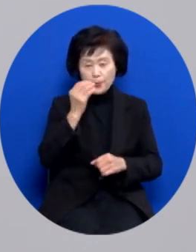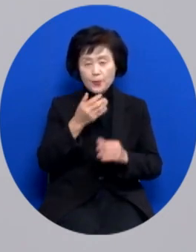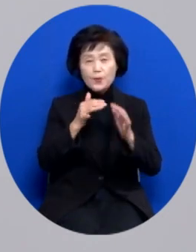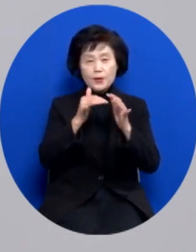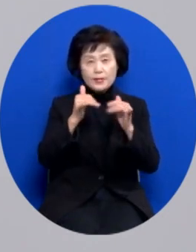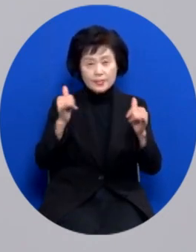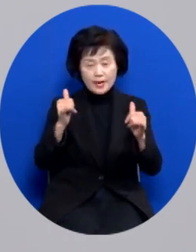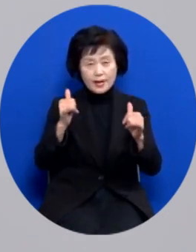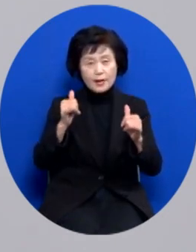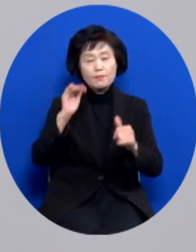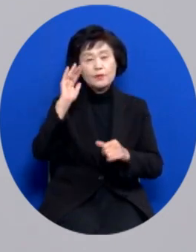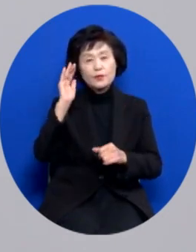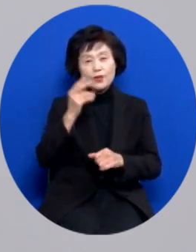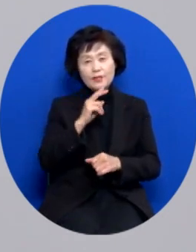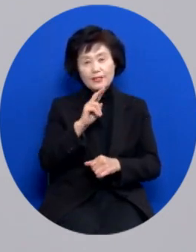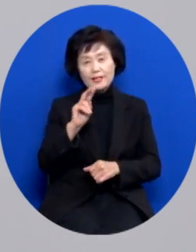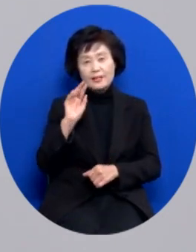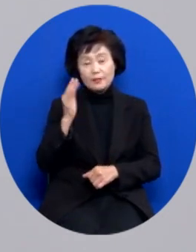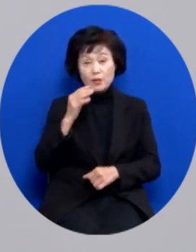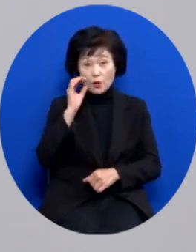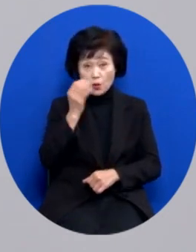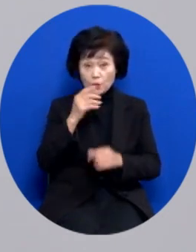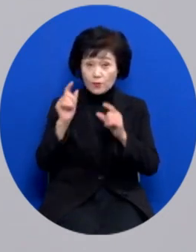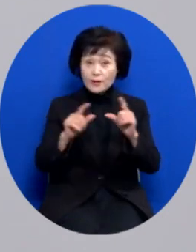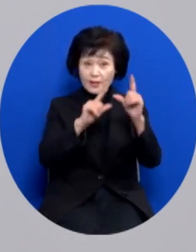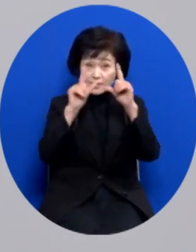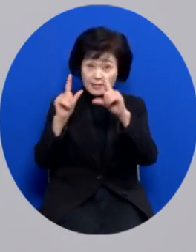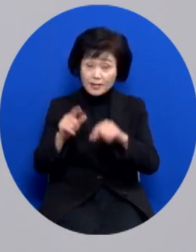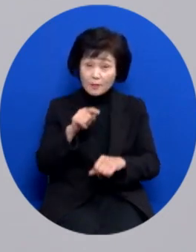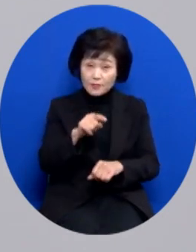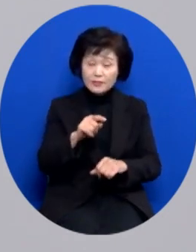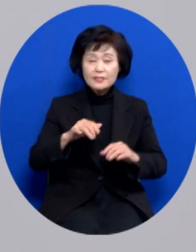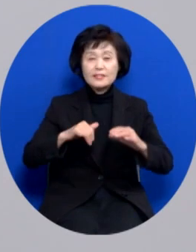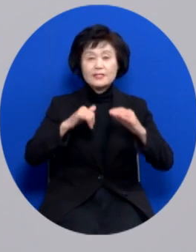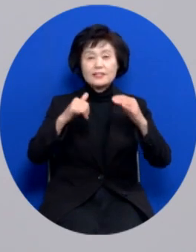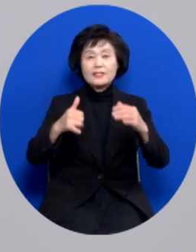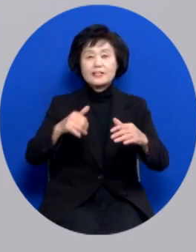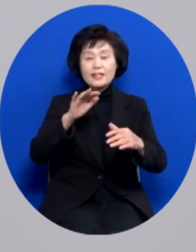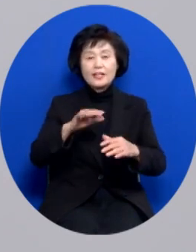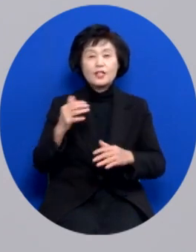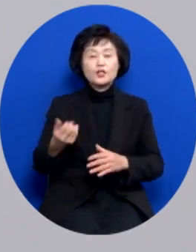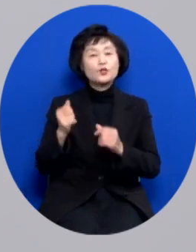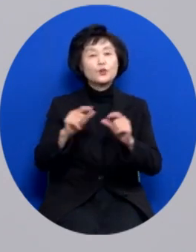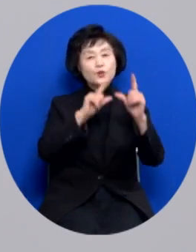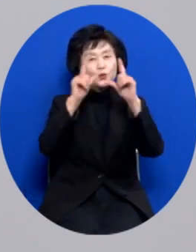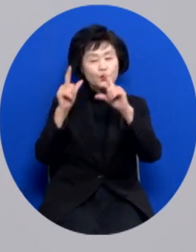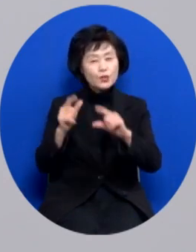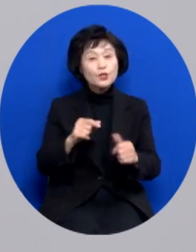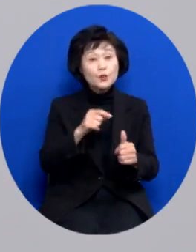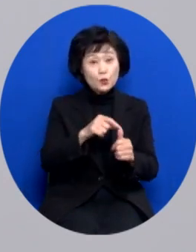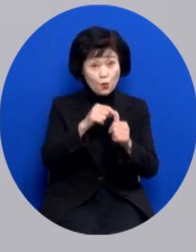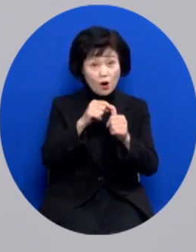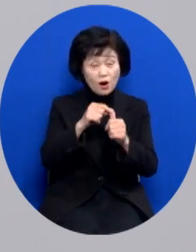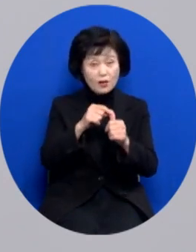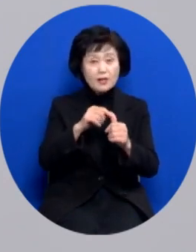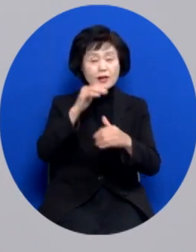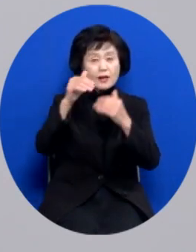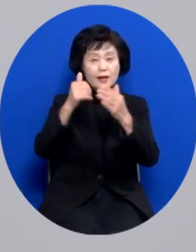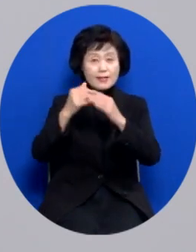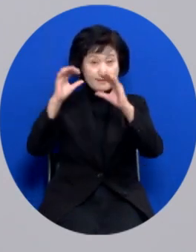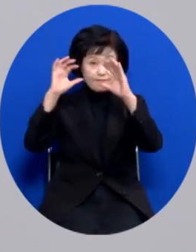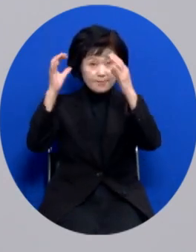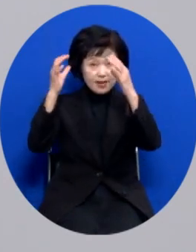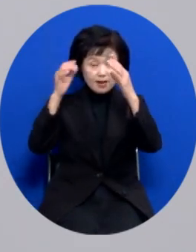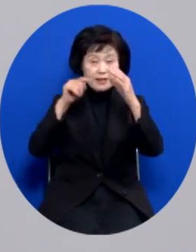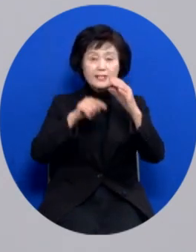합니다. 거룩한 삶은 이 세상에서 우리가 누리는 구원입니다. 하나님 나라를 이